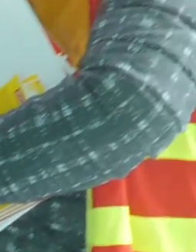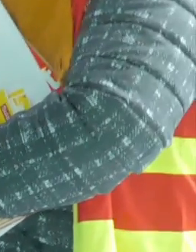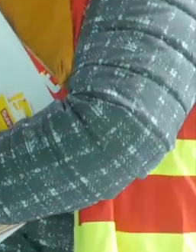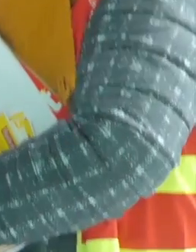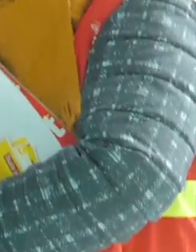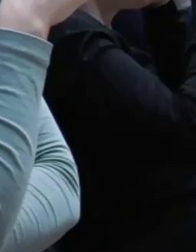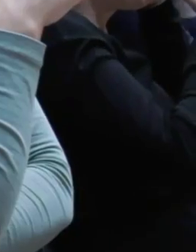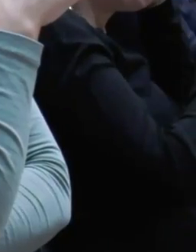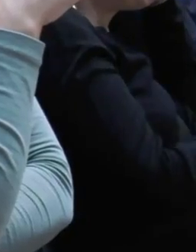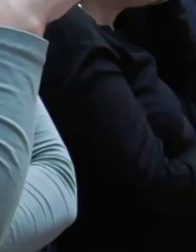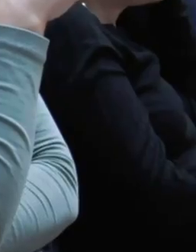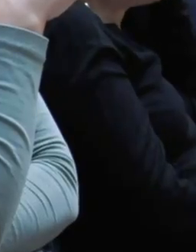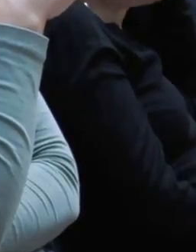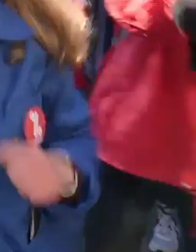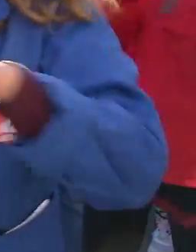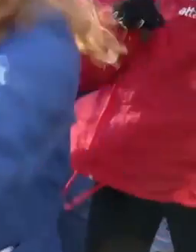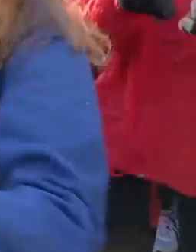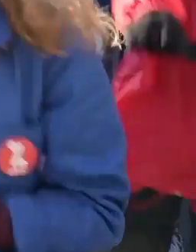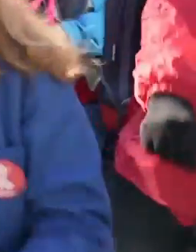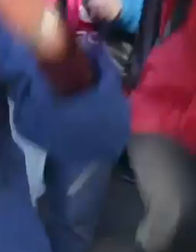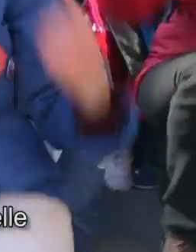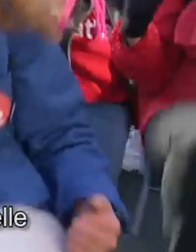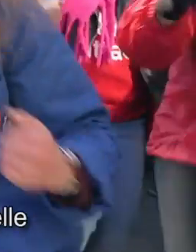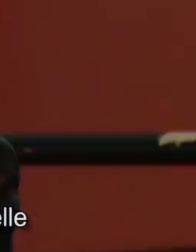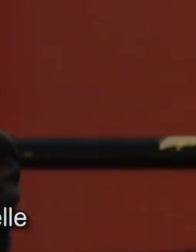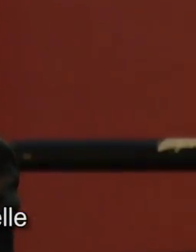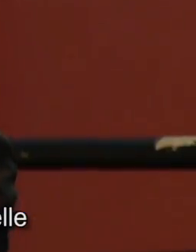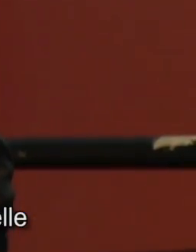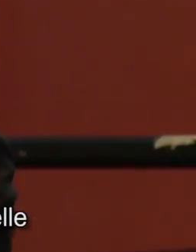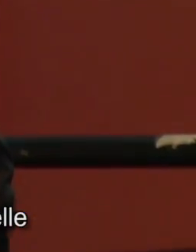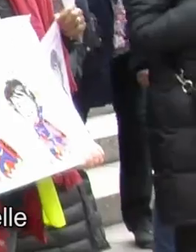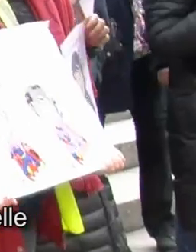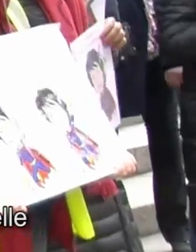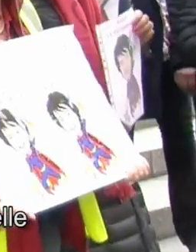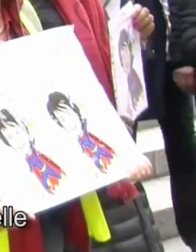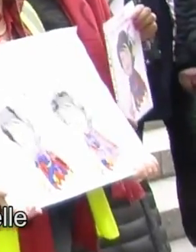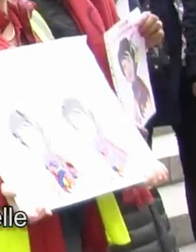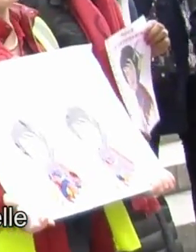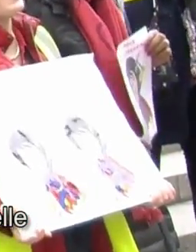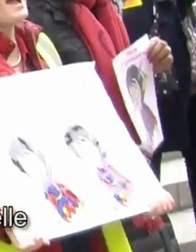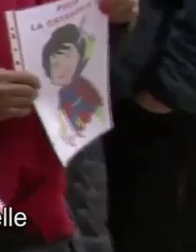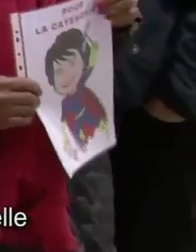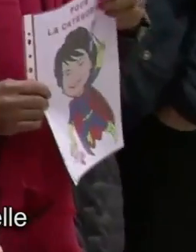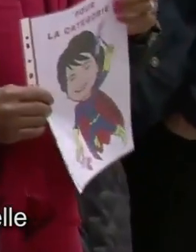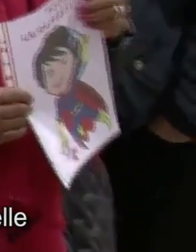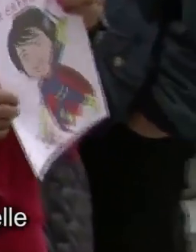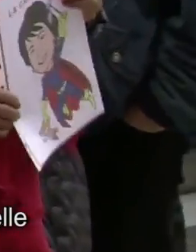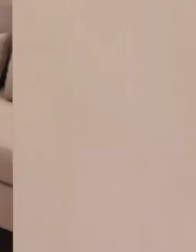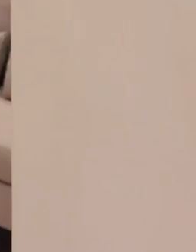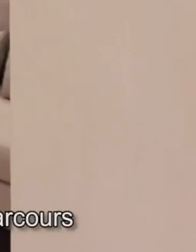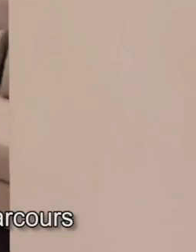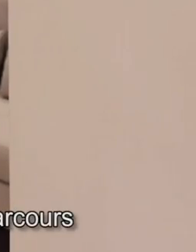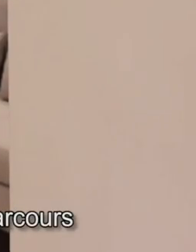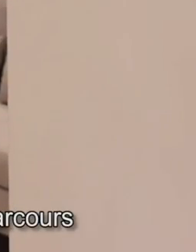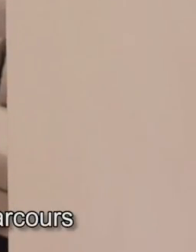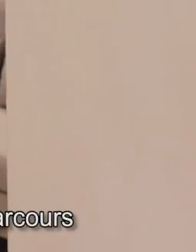concrétiser l'égalité salariale et professionnelle entre femmes et hommes et porter plus fort la nécessité de remettre en place l'échelle mobile des salaires. Il